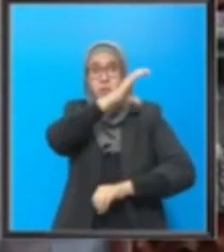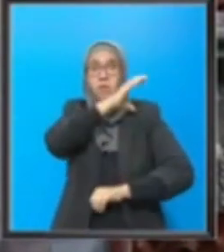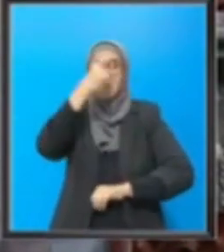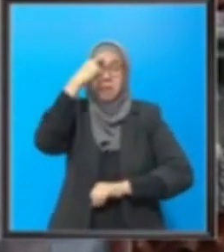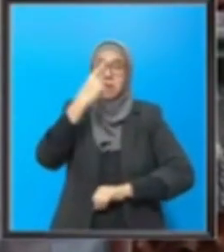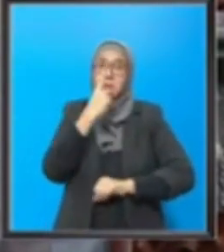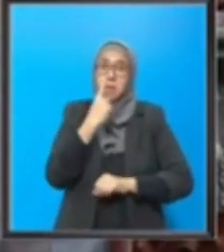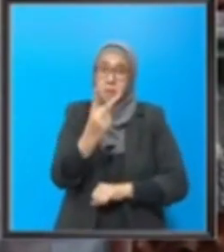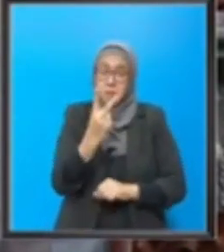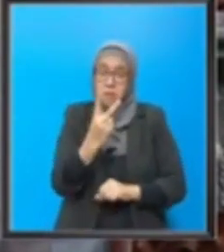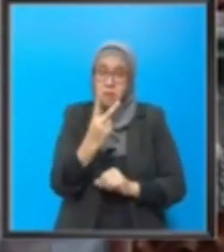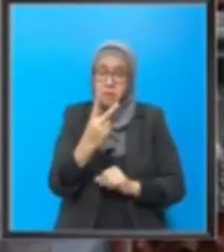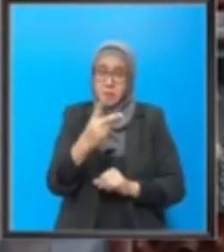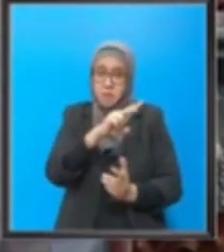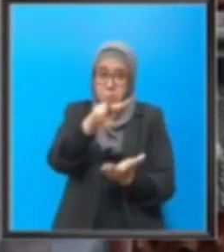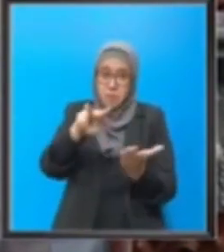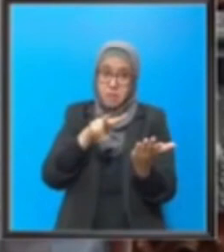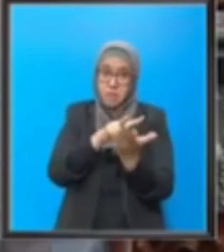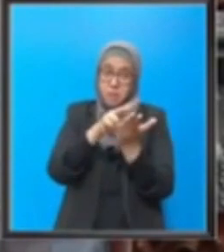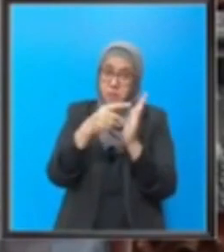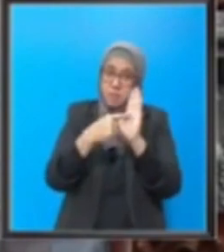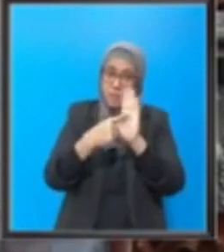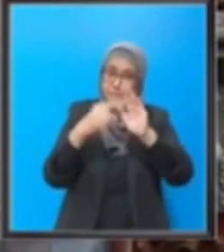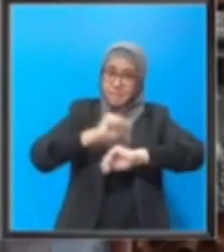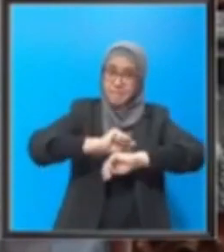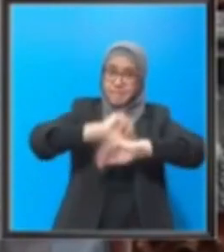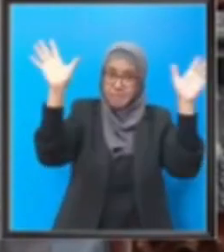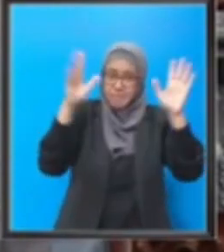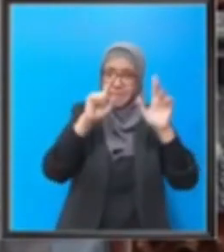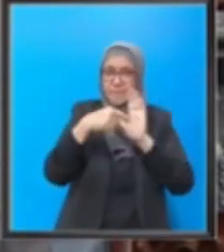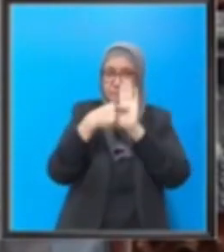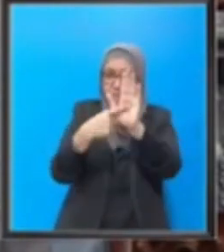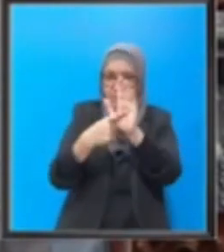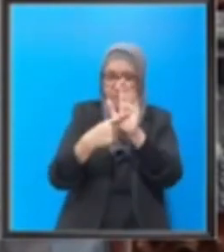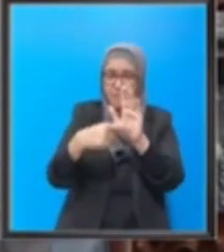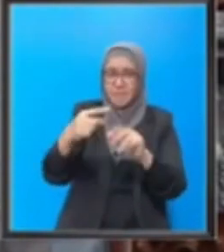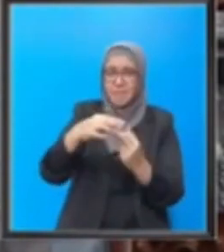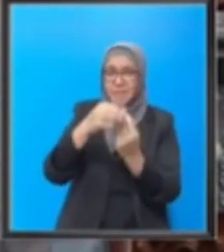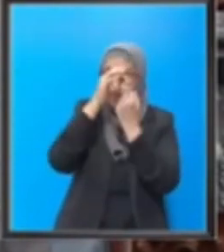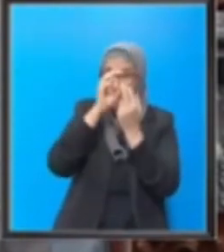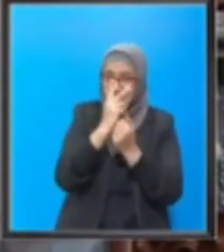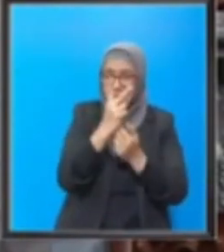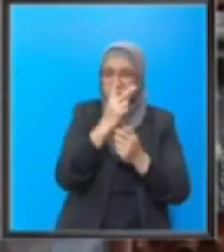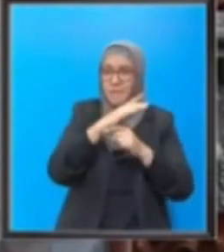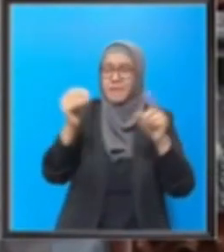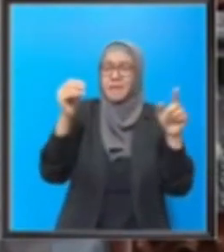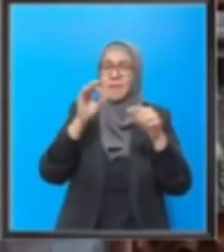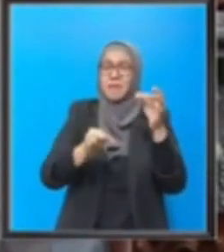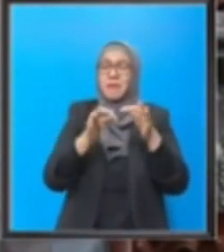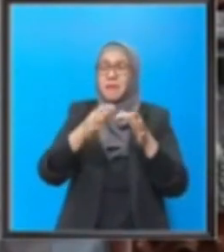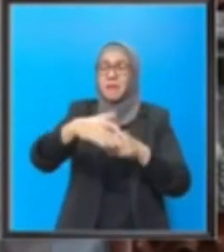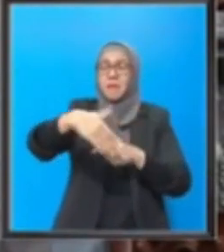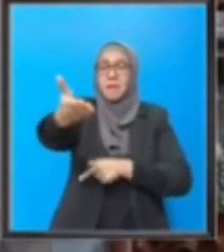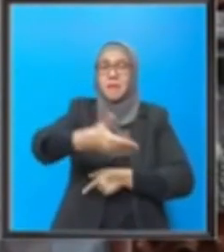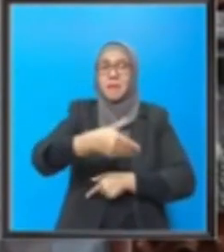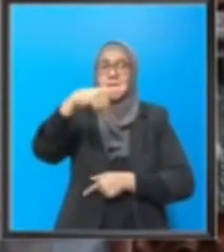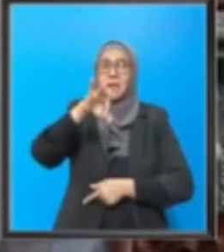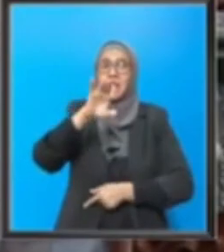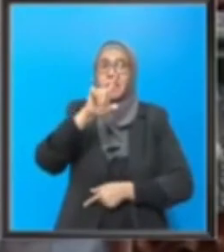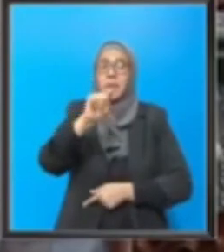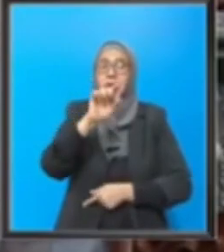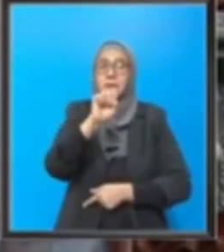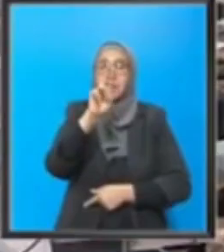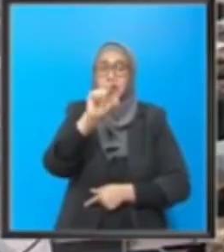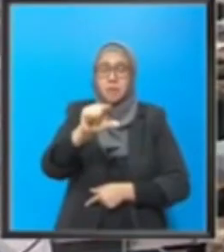beliau Tunjukkan yang dia memang tunjuk jari tengah dikukus kepadamu Nita boleh minta maaf adik sulung sebagai jambu Masa sih